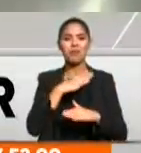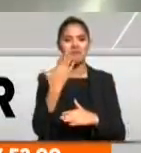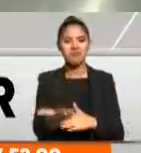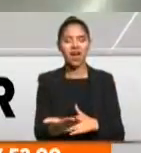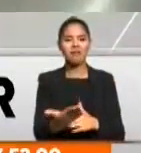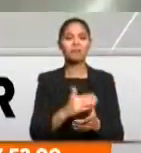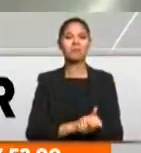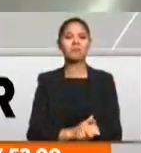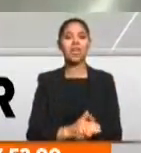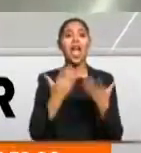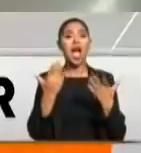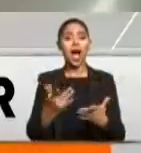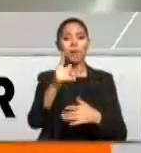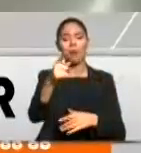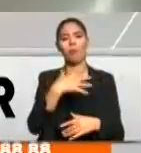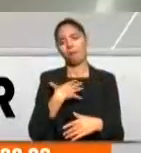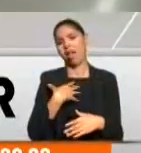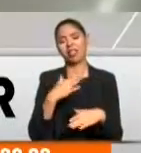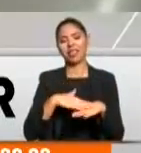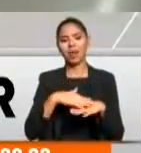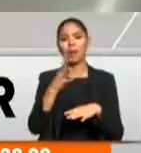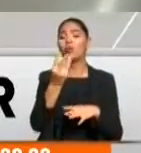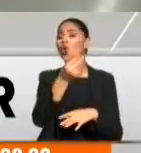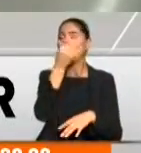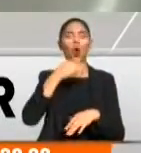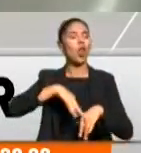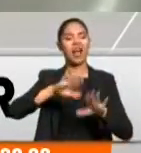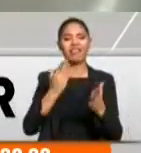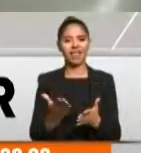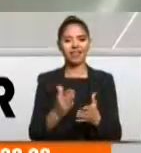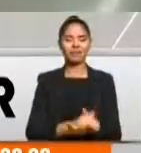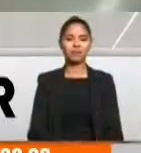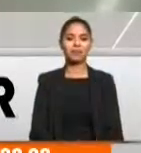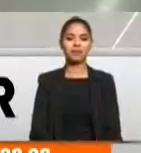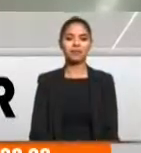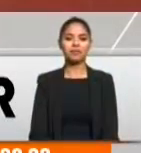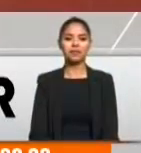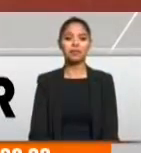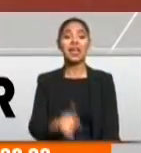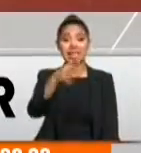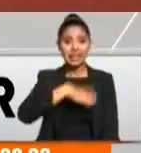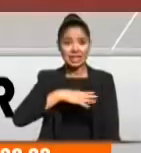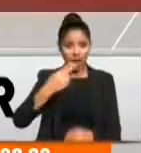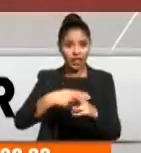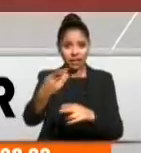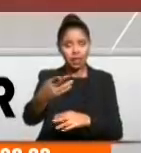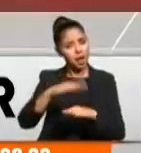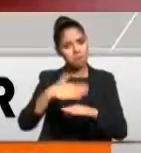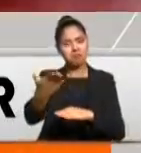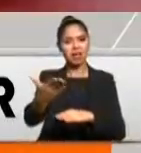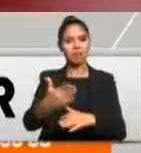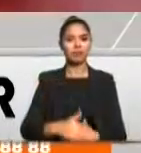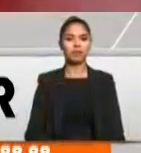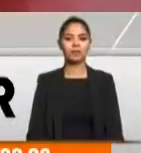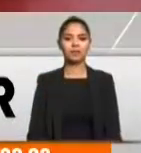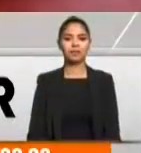Evet. Ama bunu ben de yaparım. Aslında o kadar kolay değil işte. Ama istiyorsanız deneyebilirsiniz yani.